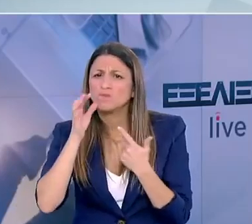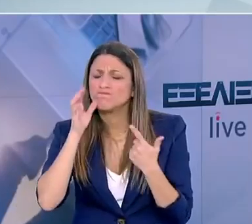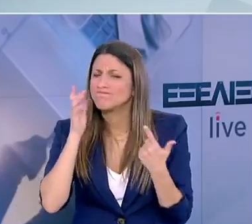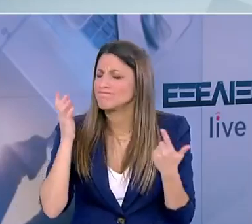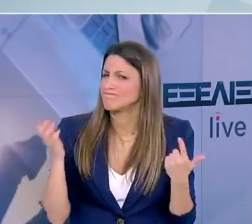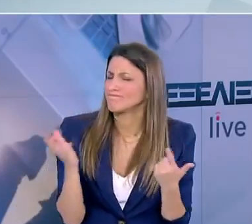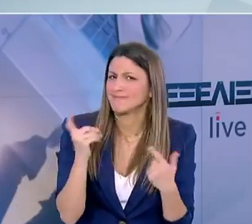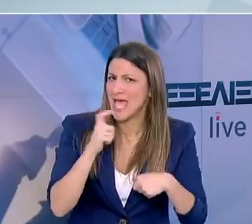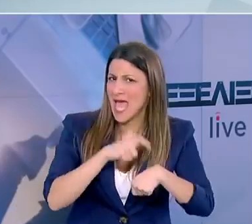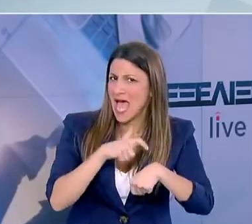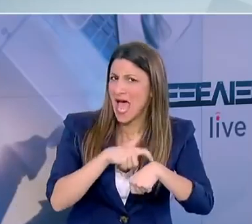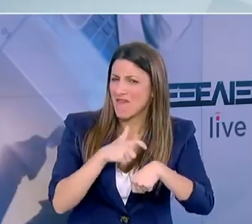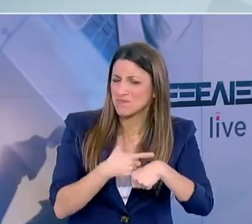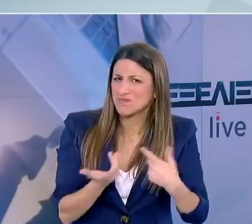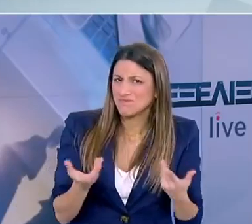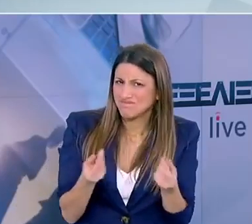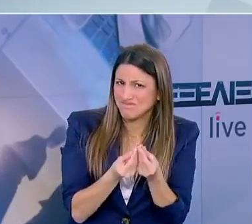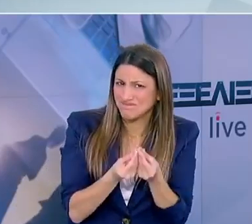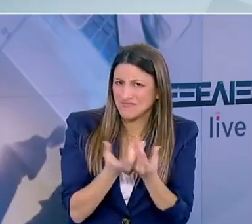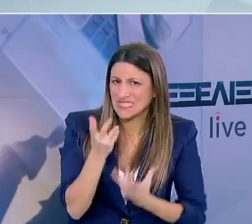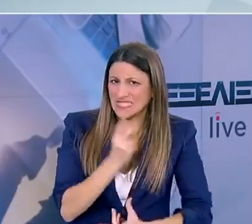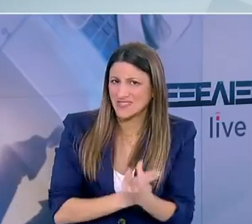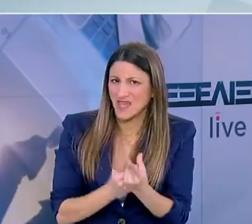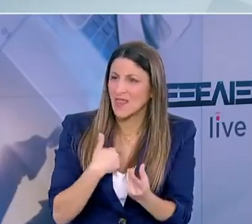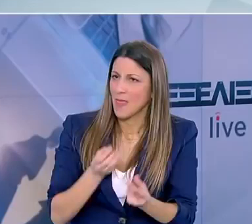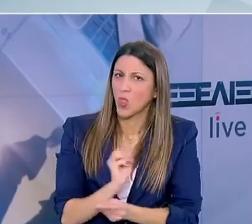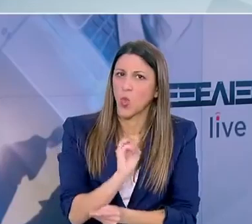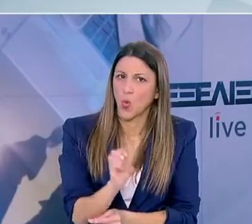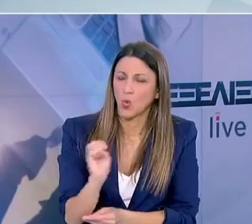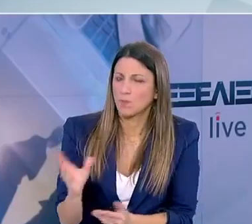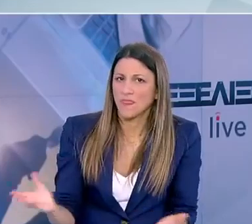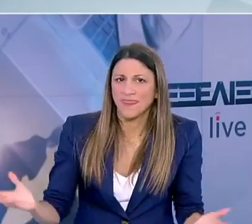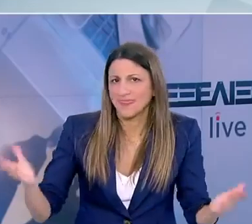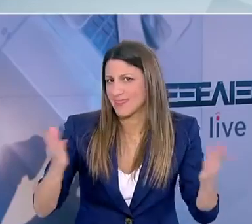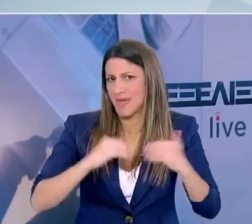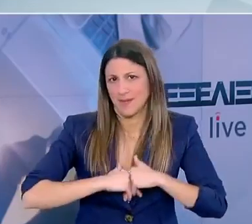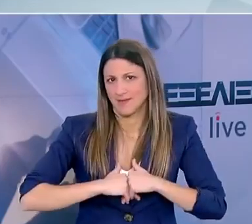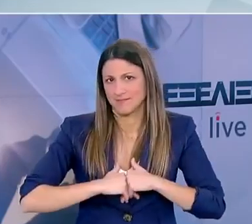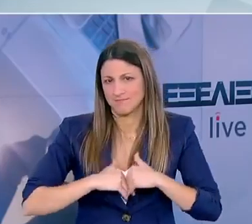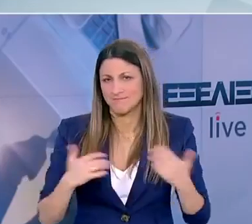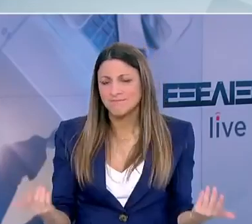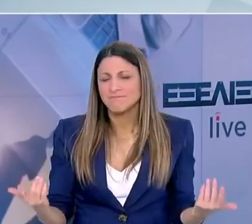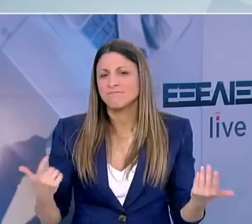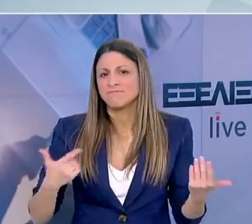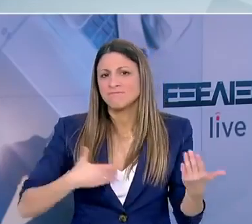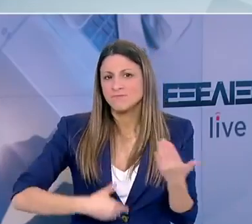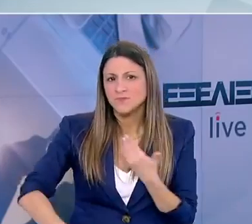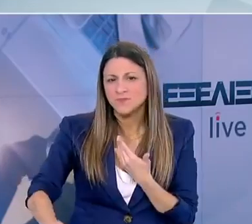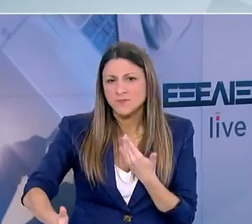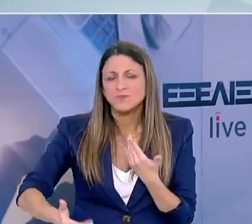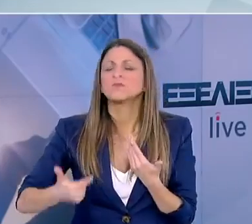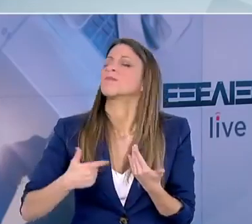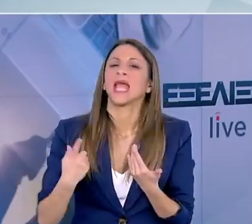ότι δεν έχουμε χαρίσει τίποτα σε κανέναν. Χρησιμοποιούμε, κάνουμε χρήση του